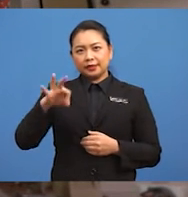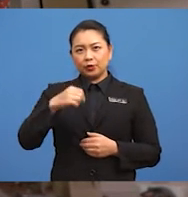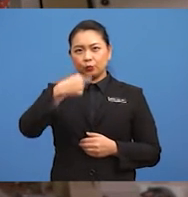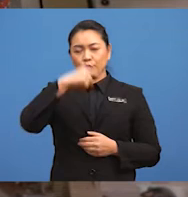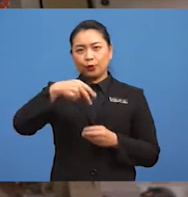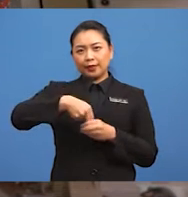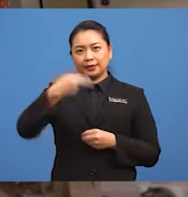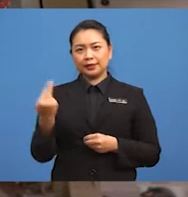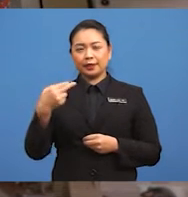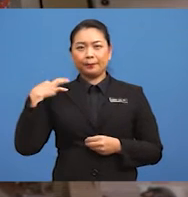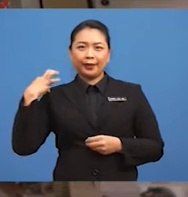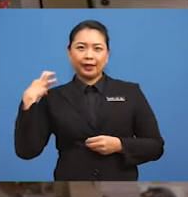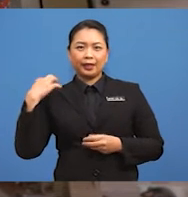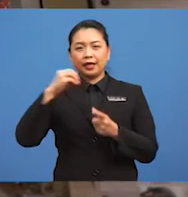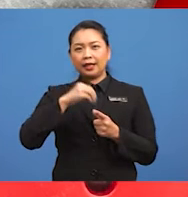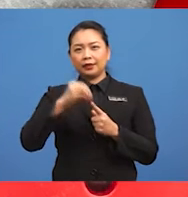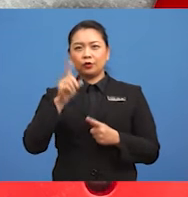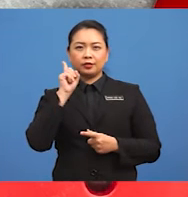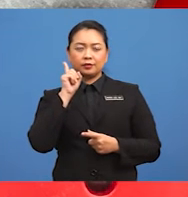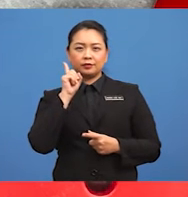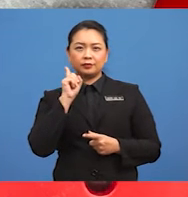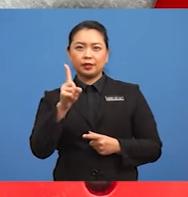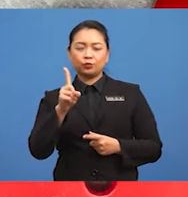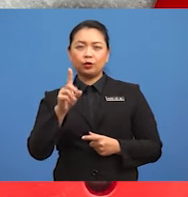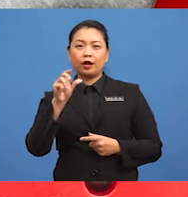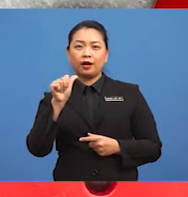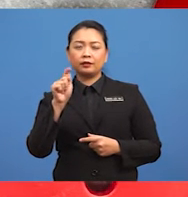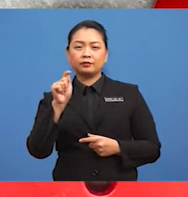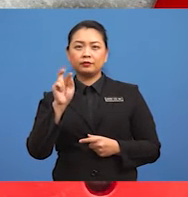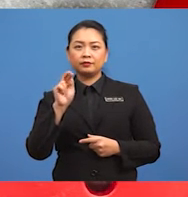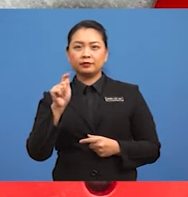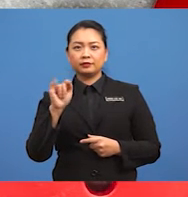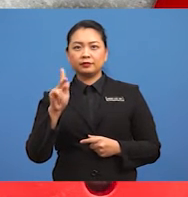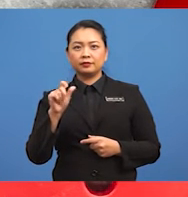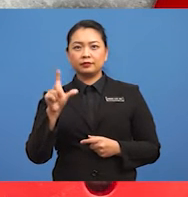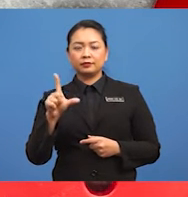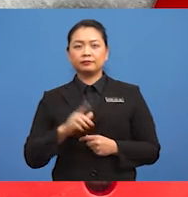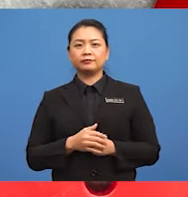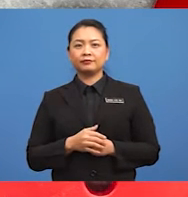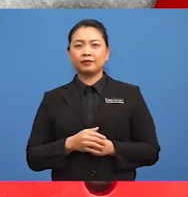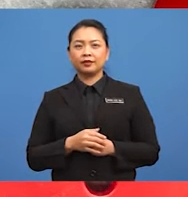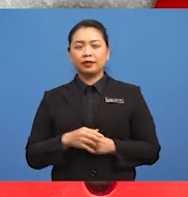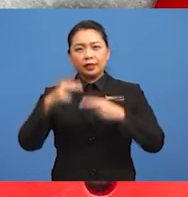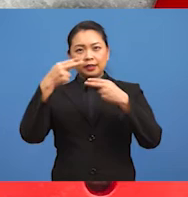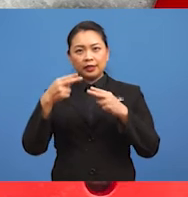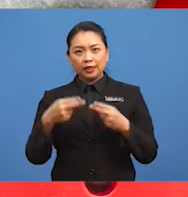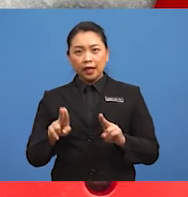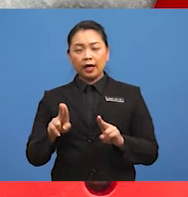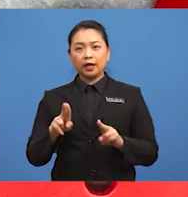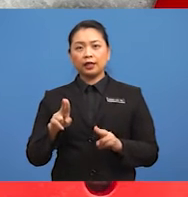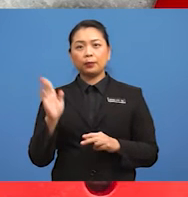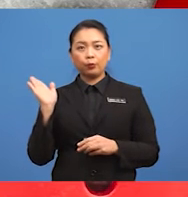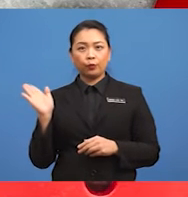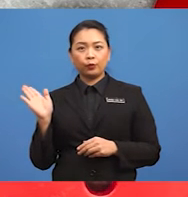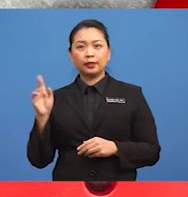untuk menghasilkan pakaian atau sesuatu artikel. Antara proses menjahit ialah menghilangkan gelembung,